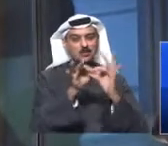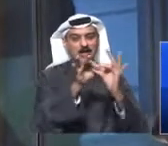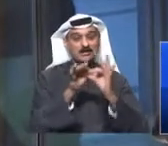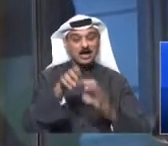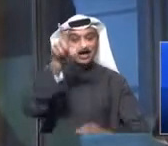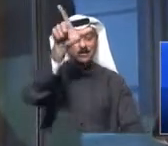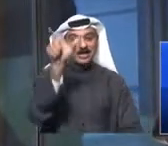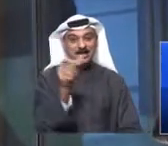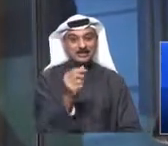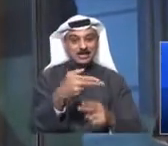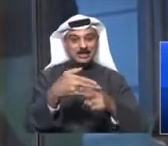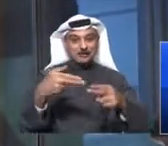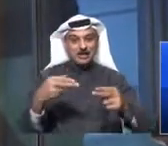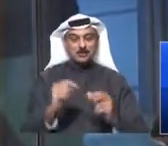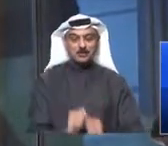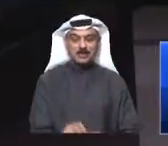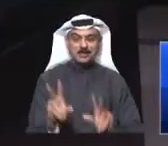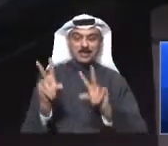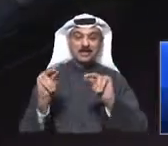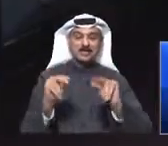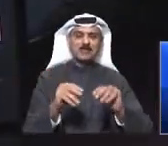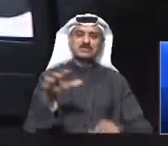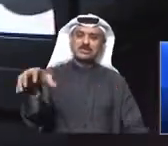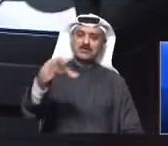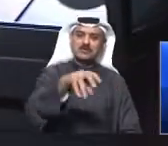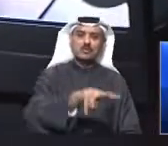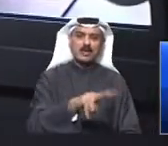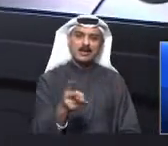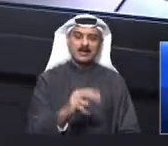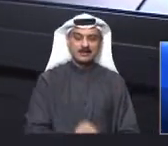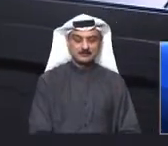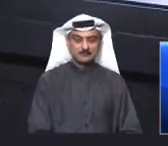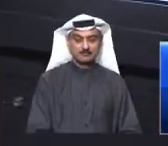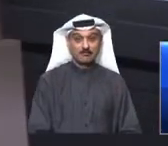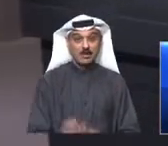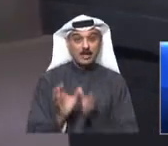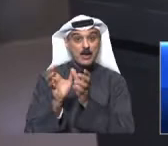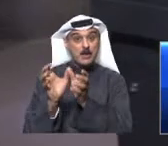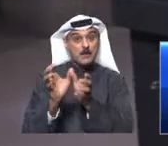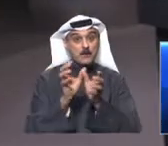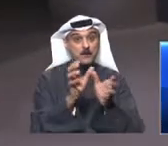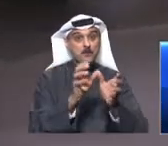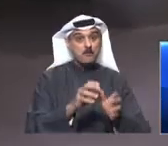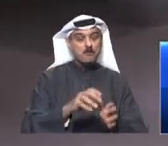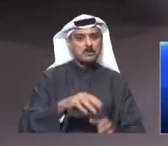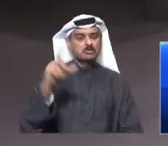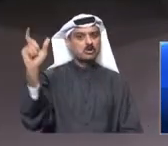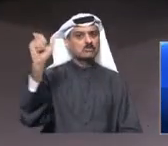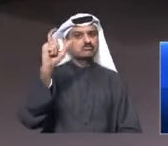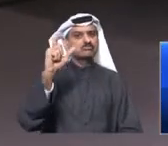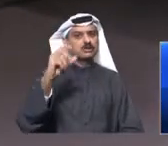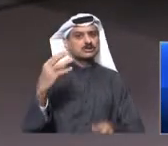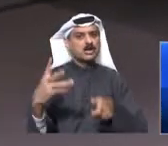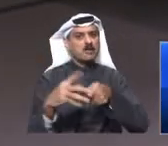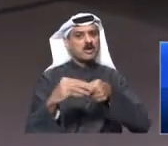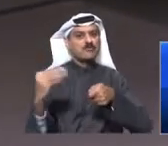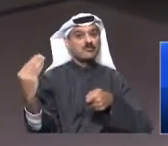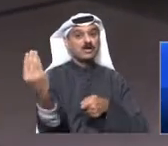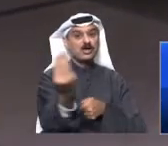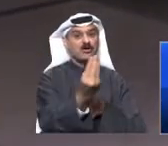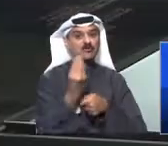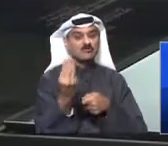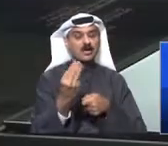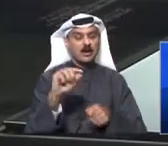كما هي مع بقية الدول الصديقة. مجموعة مقتنيات الفن الإسلامي القيمة في متحف بارجيلو